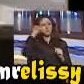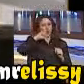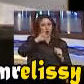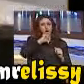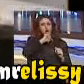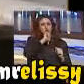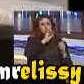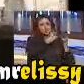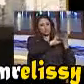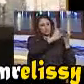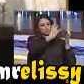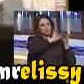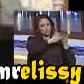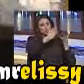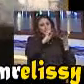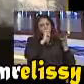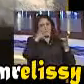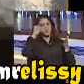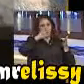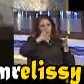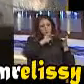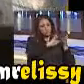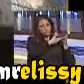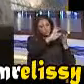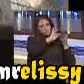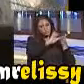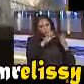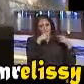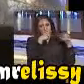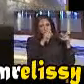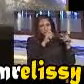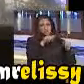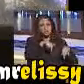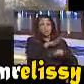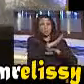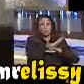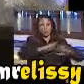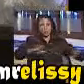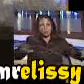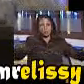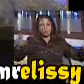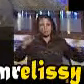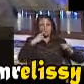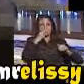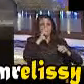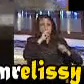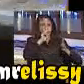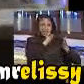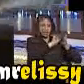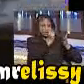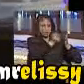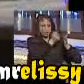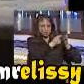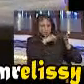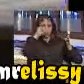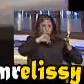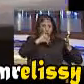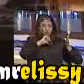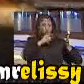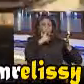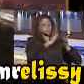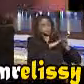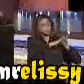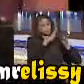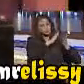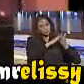قصر الاتحادية اليوم، فيما شهد محيط القصر حالة من الهدوء التام بعد تعلية أسوار القصر وتكثيف